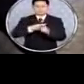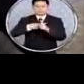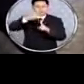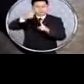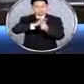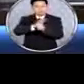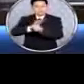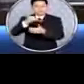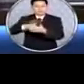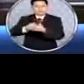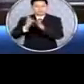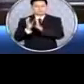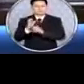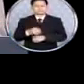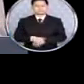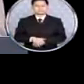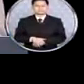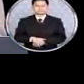服务，来减轻他们的负担。